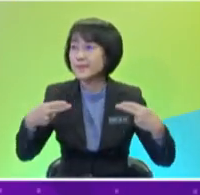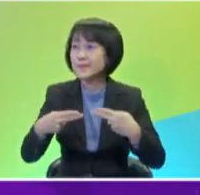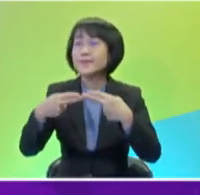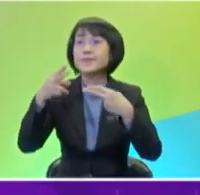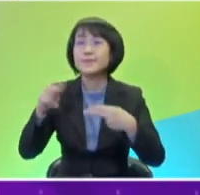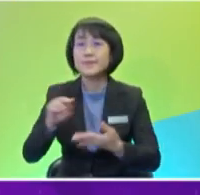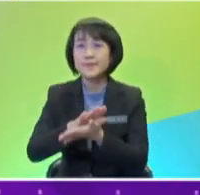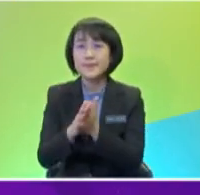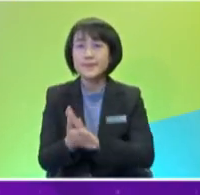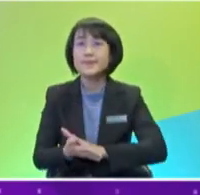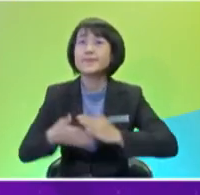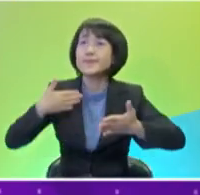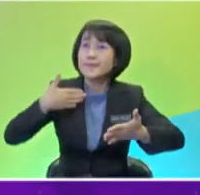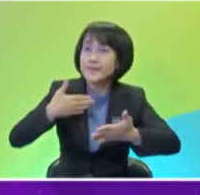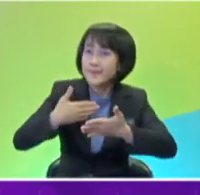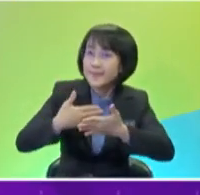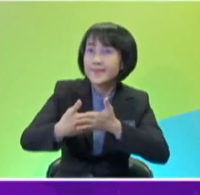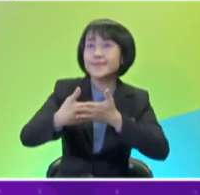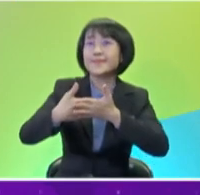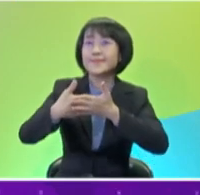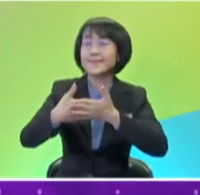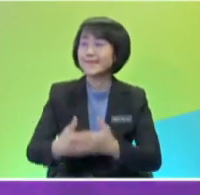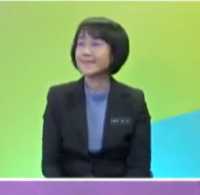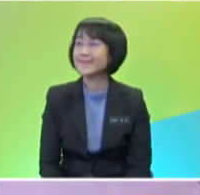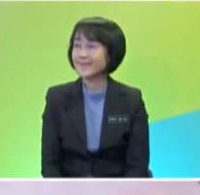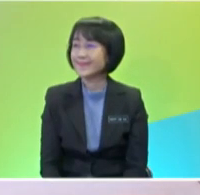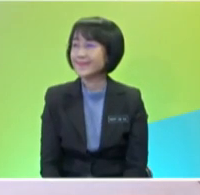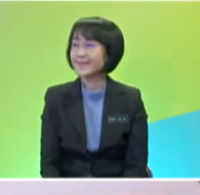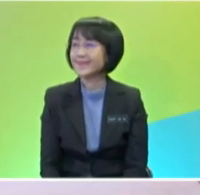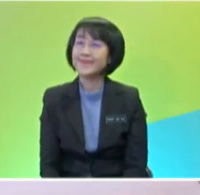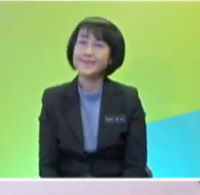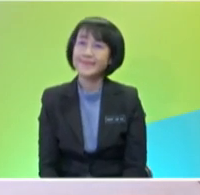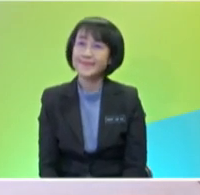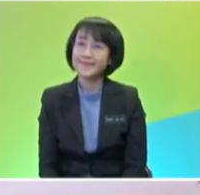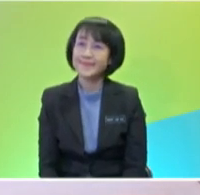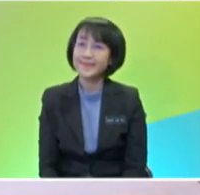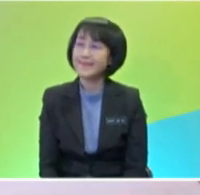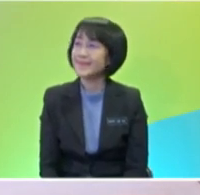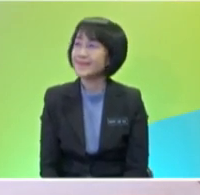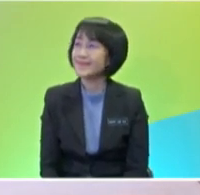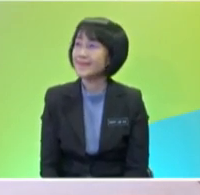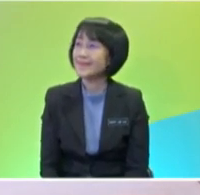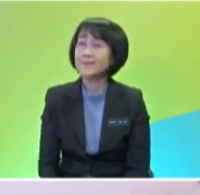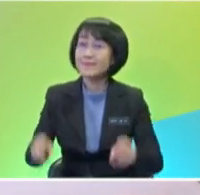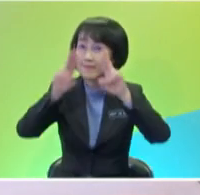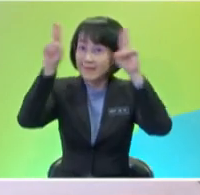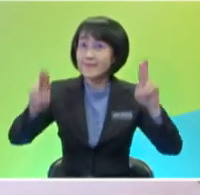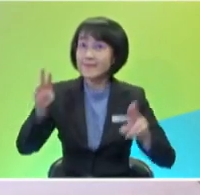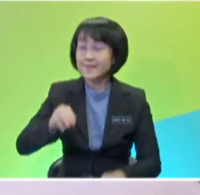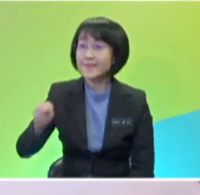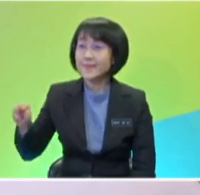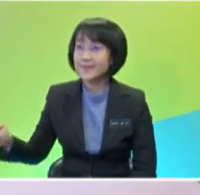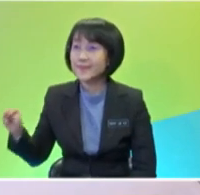diantara 1 sama lain akan menjadi Oke untuk Kita uji murid kita ada